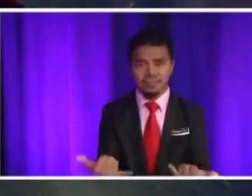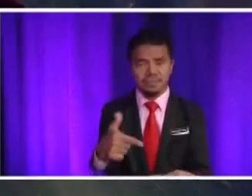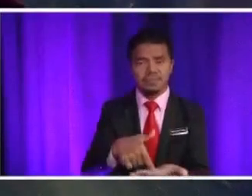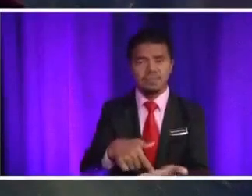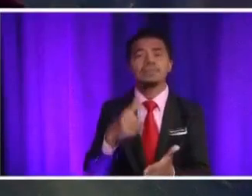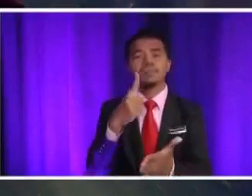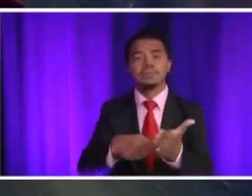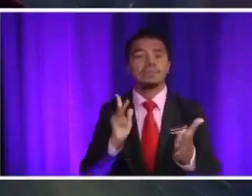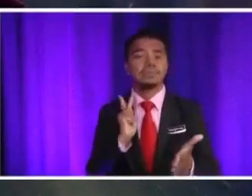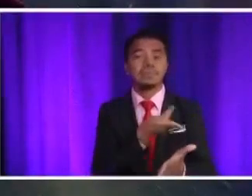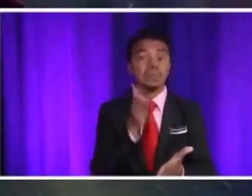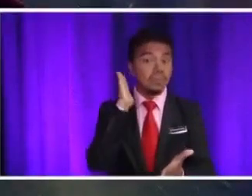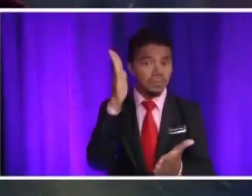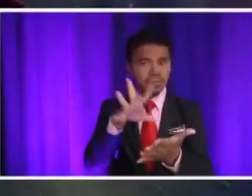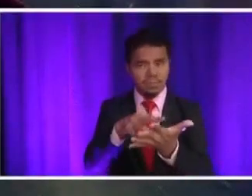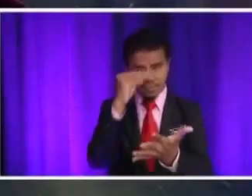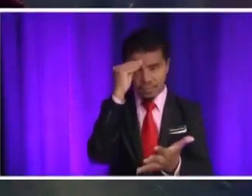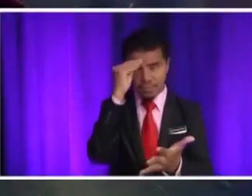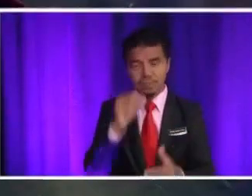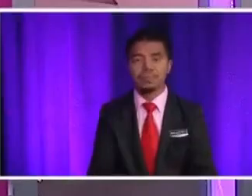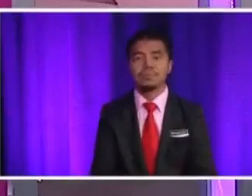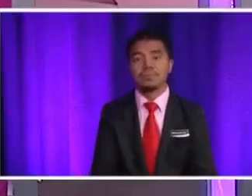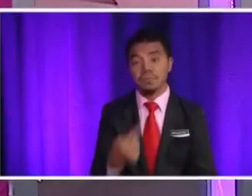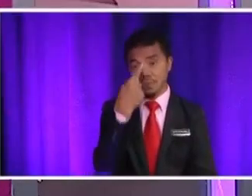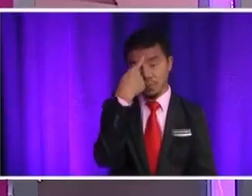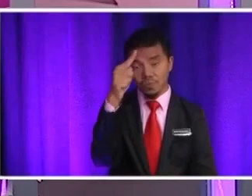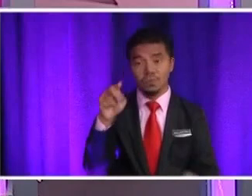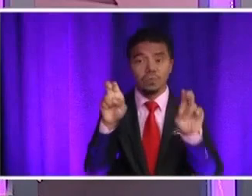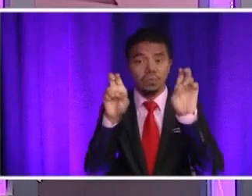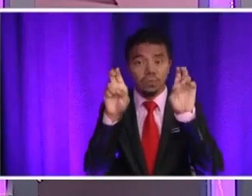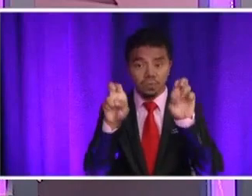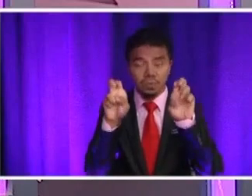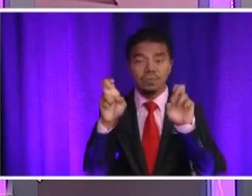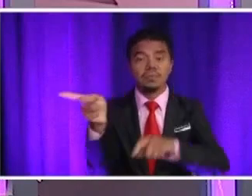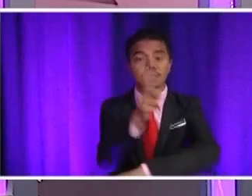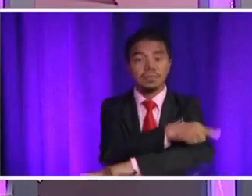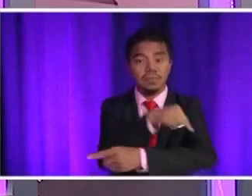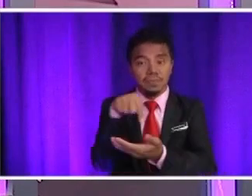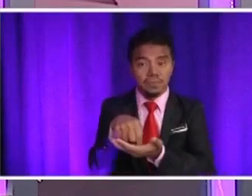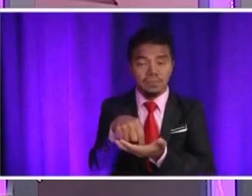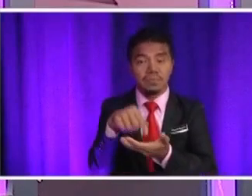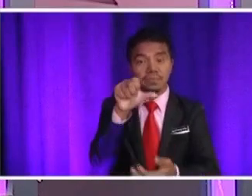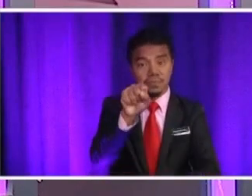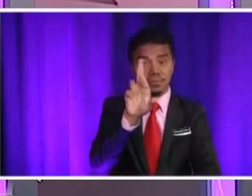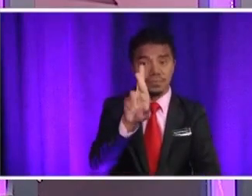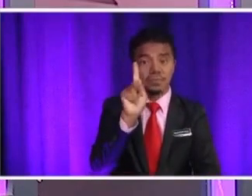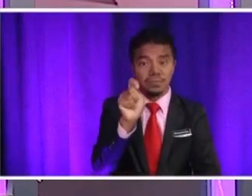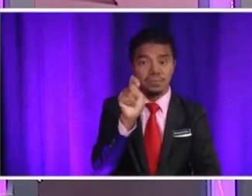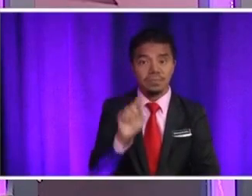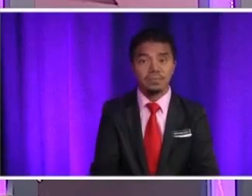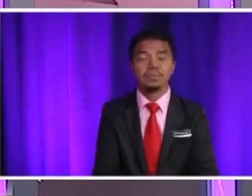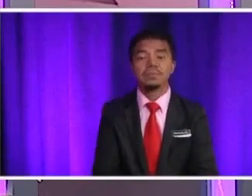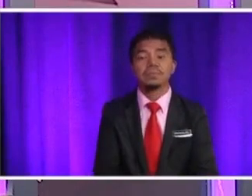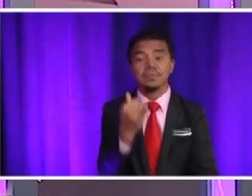Mira. Jadi untuk tajuk kita hari ini memang tak kurang penting ialah dalam subjek sains rumah tangga ialah perniagaan